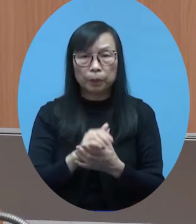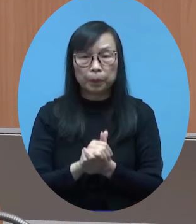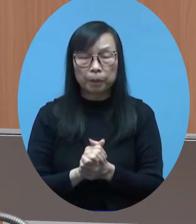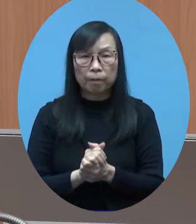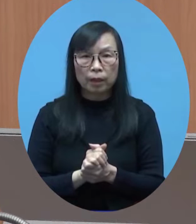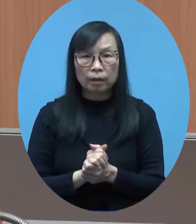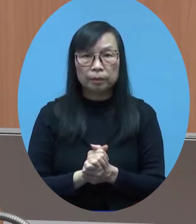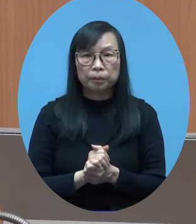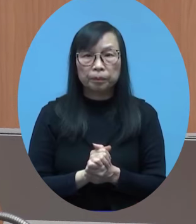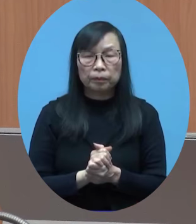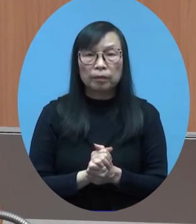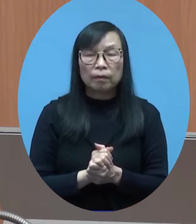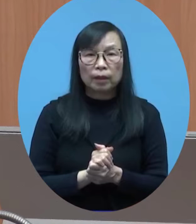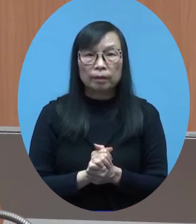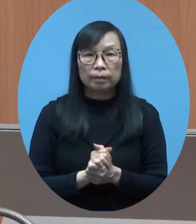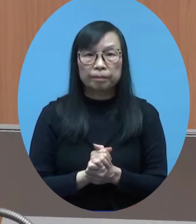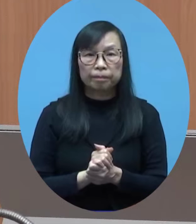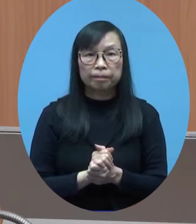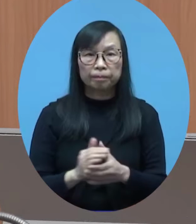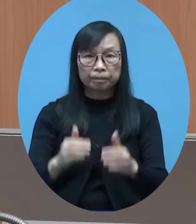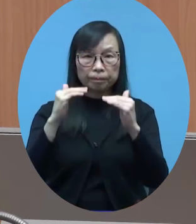咁前邊嗰位男士，